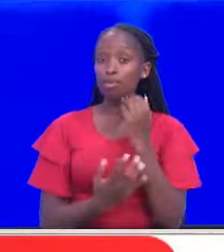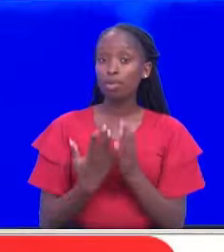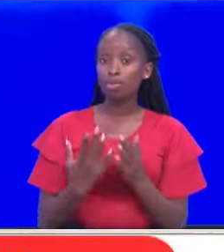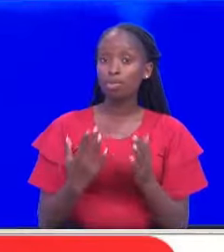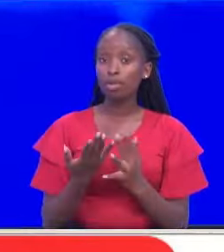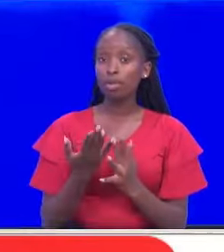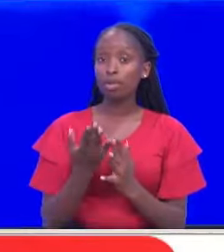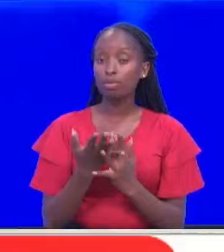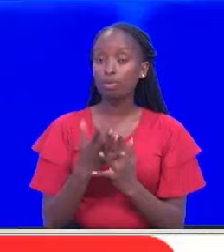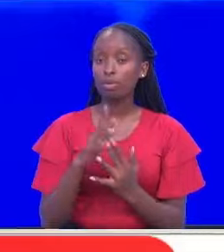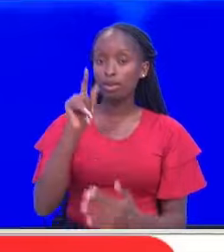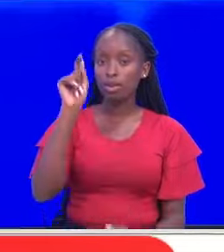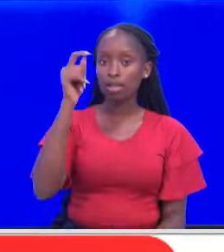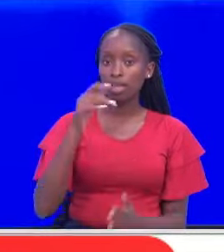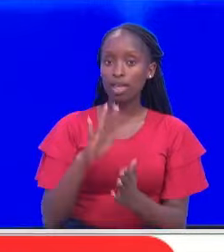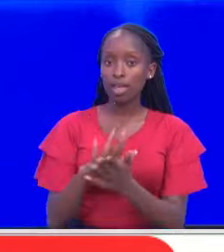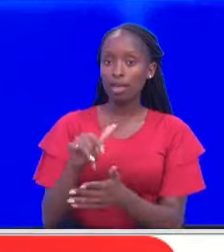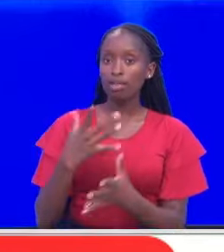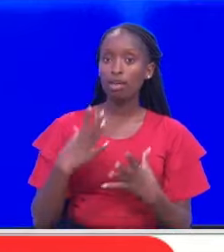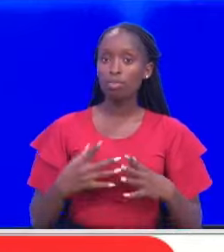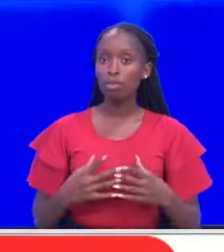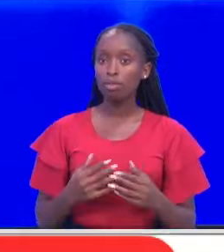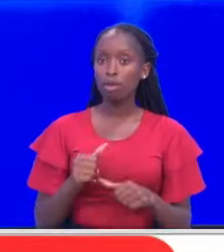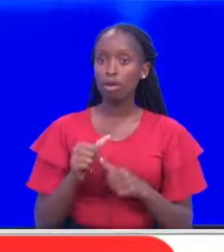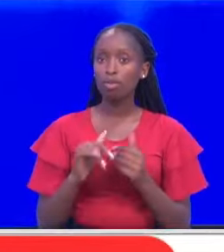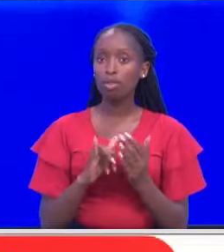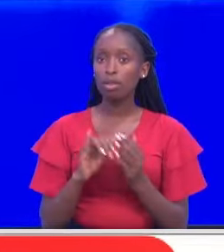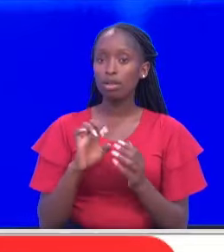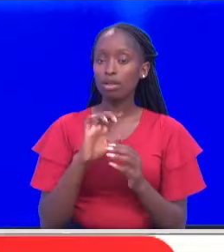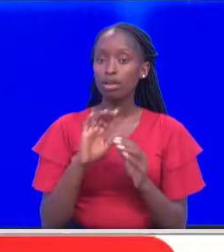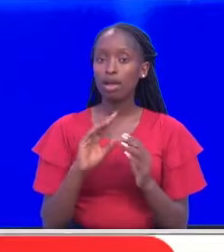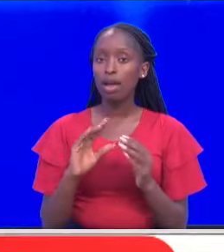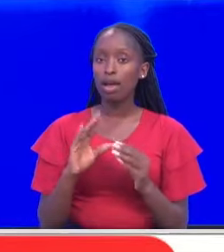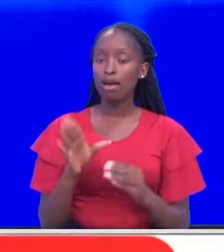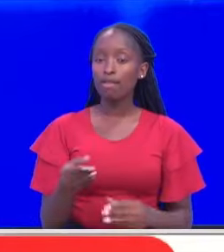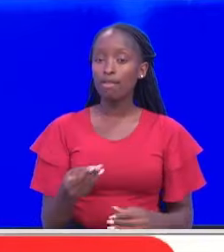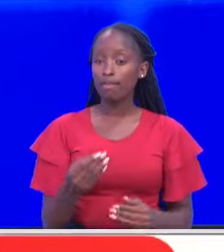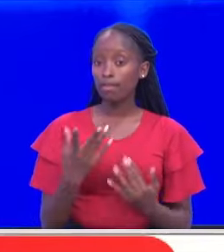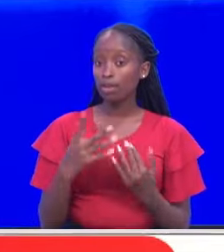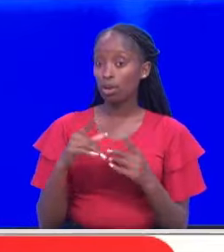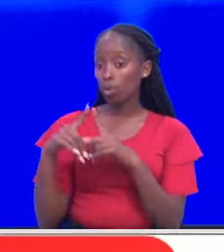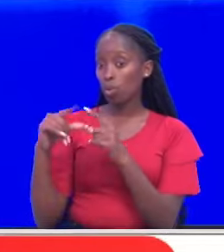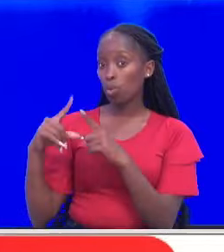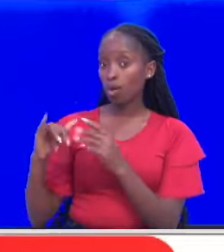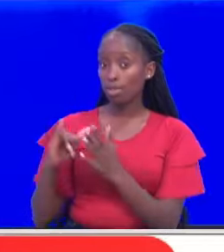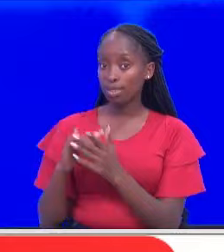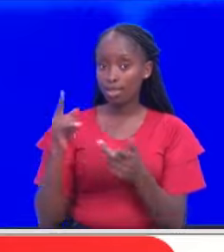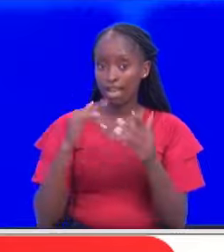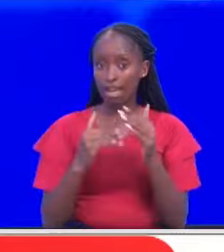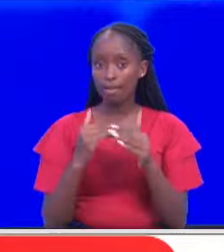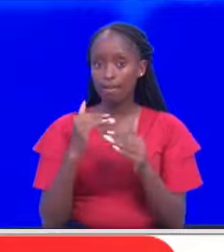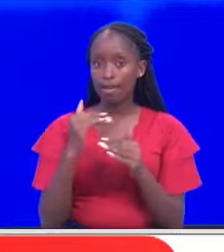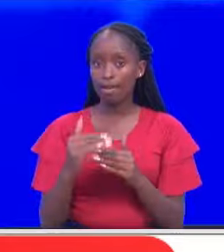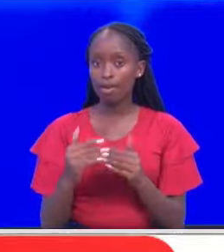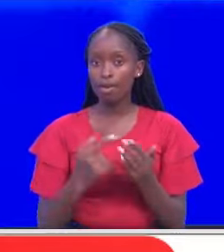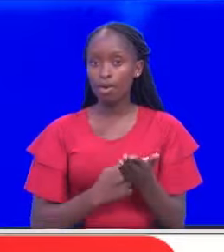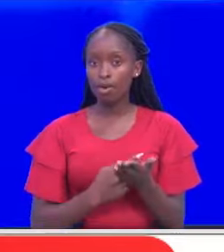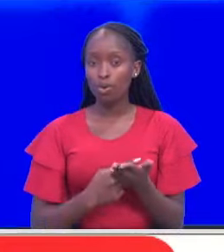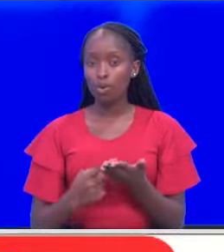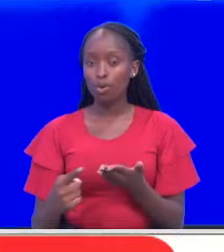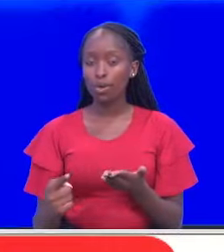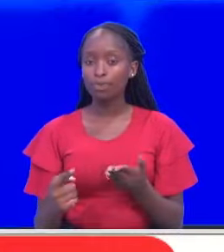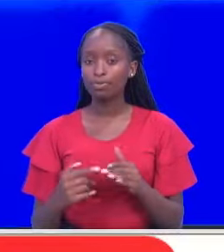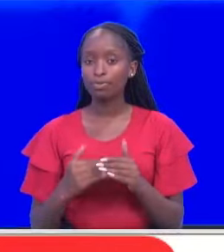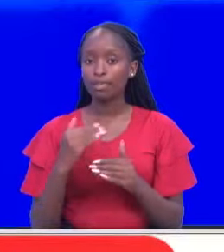na wenzao wa Jumuiya ya Afrika Mashariki. Matamshi ya Mudavadi yanakuja wiki chache baada ya kuwasiliana na waziri